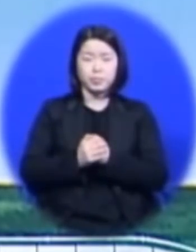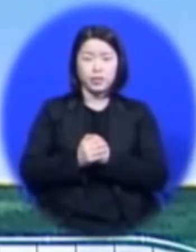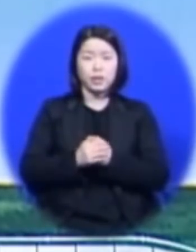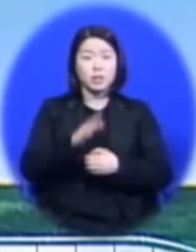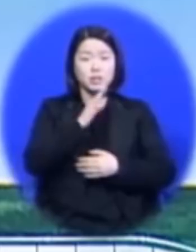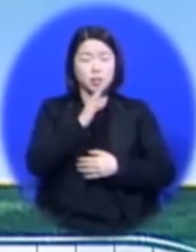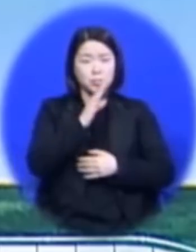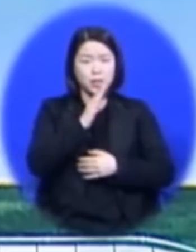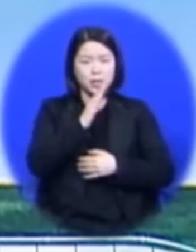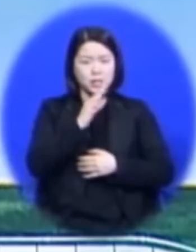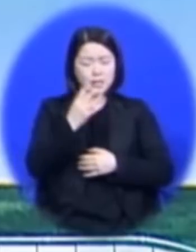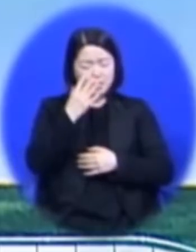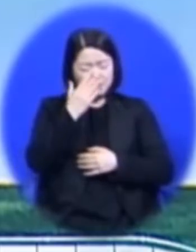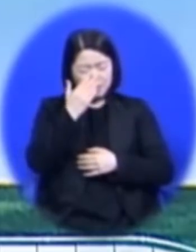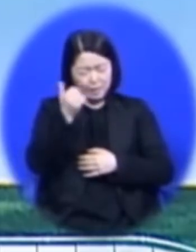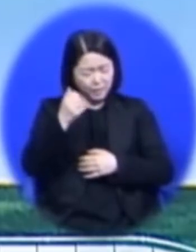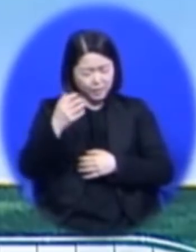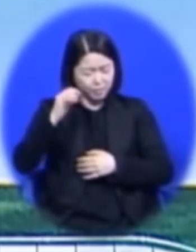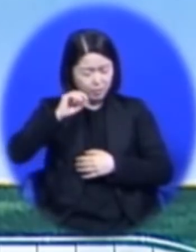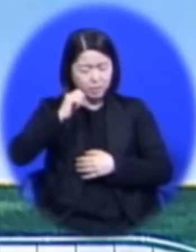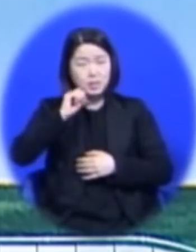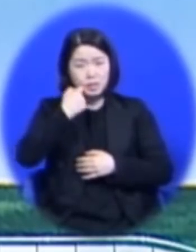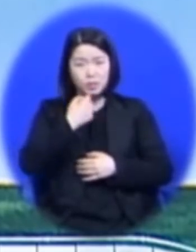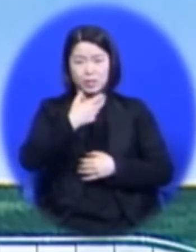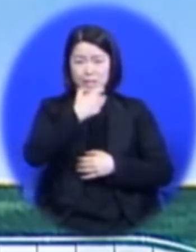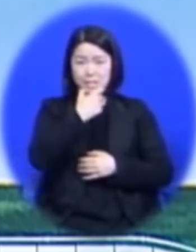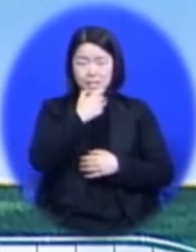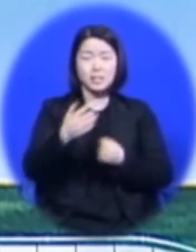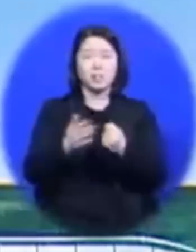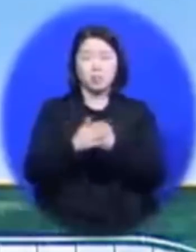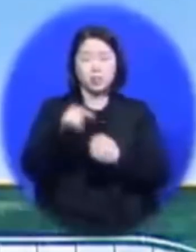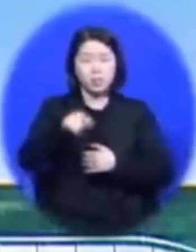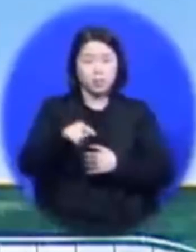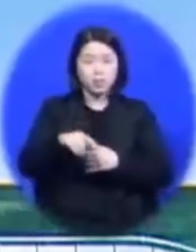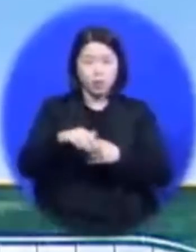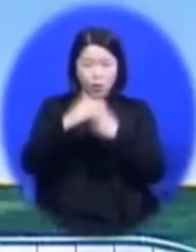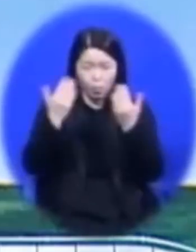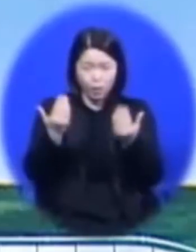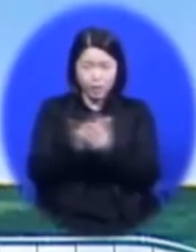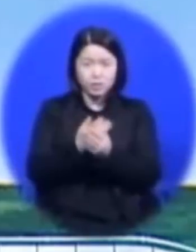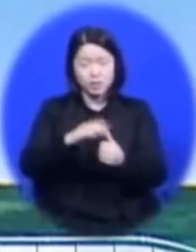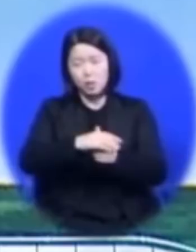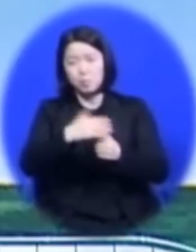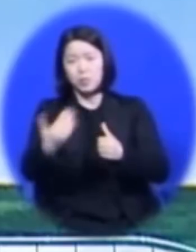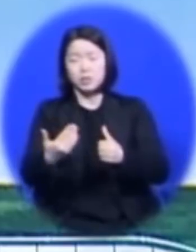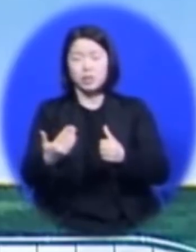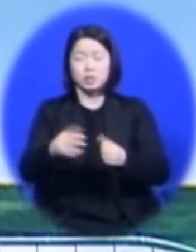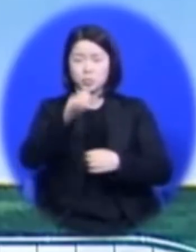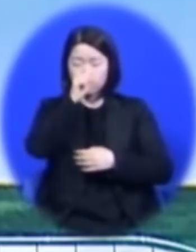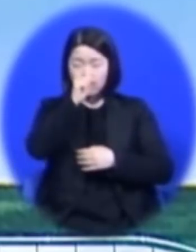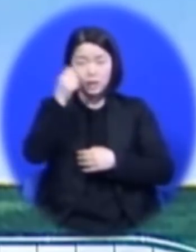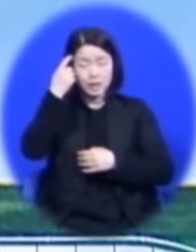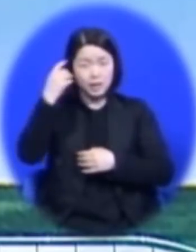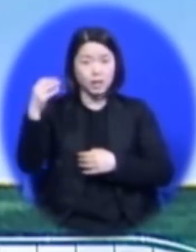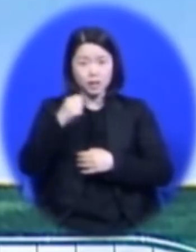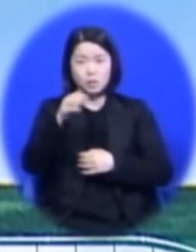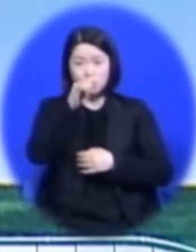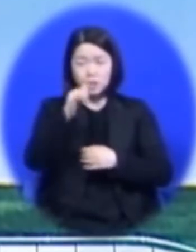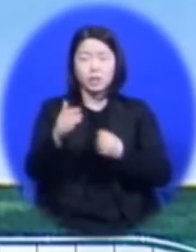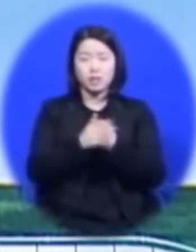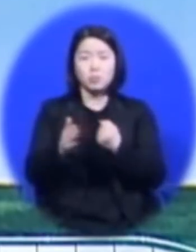정말 찍었지 그 다니까 정말 여기서 환전이 벗어 났으면 좋겠다는 생각이 드니까